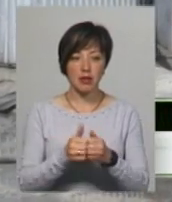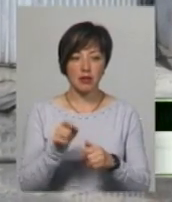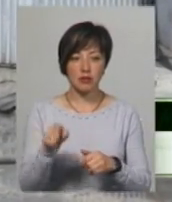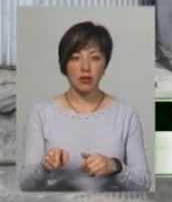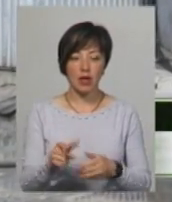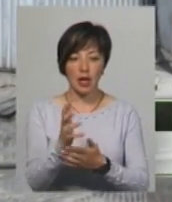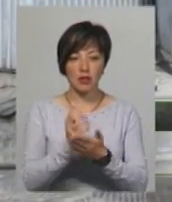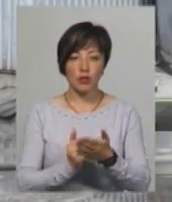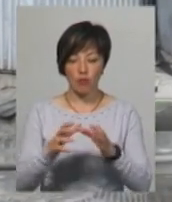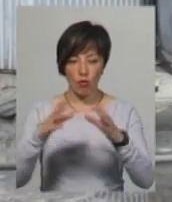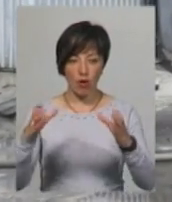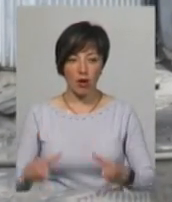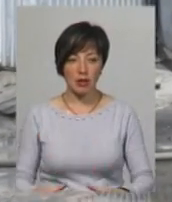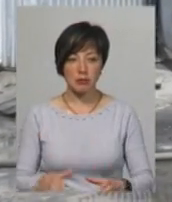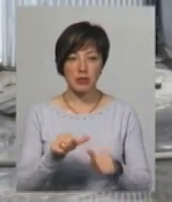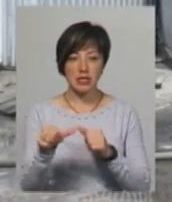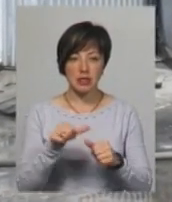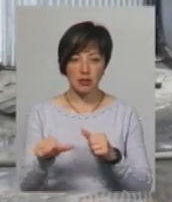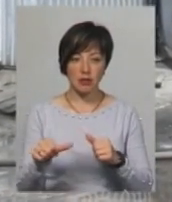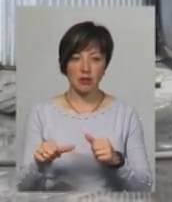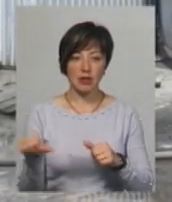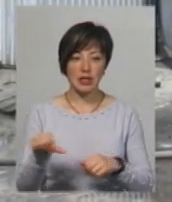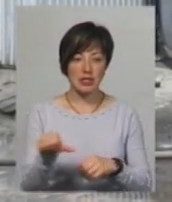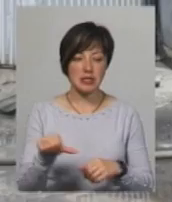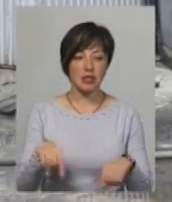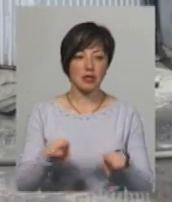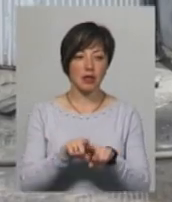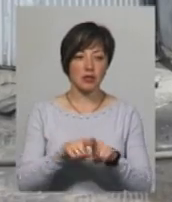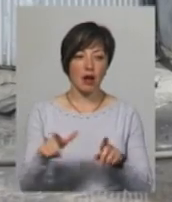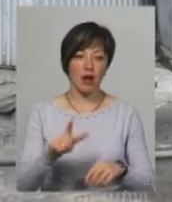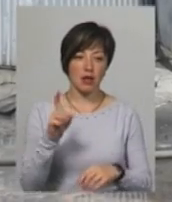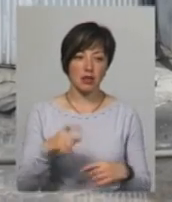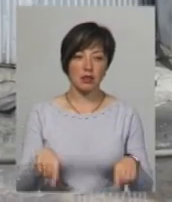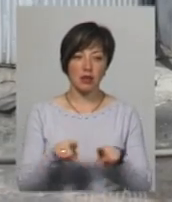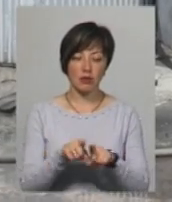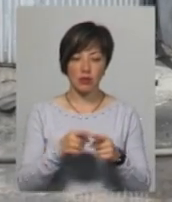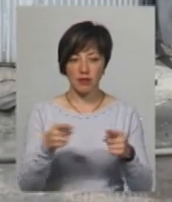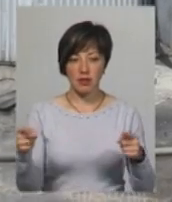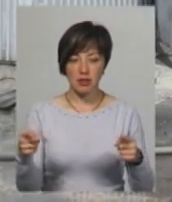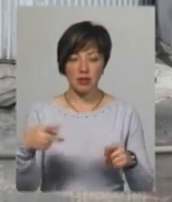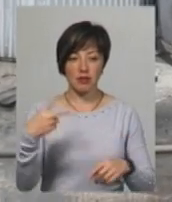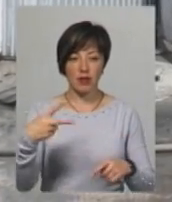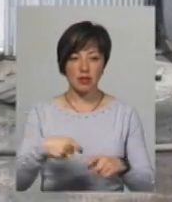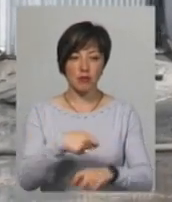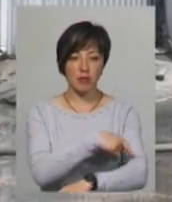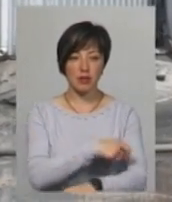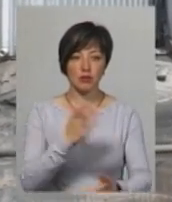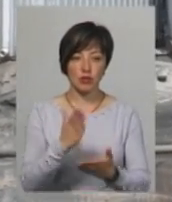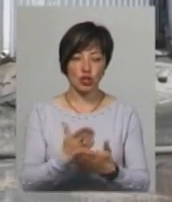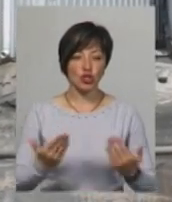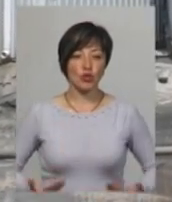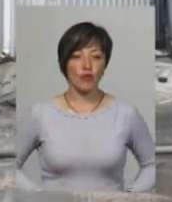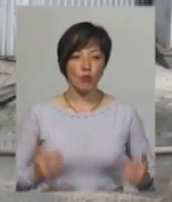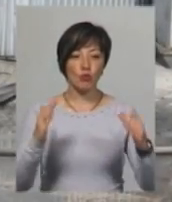розміщено резервуари з бензином, дизельним паливом, а також скрапленим газом, а також на відстані 20 метрів розміщений